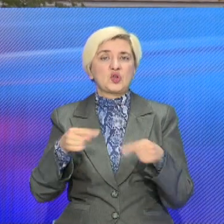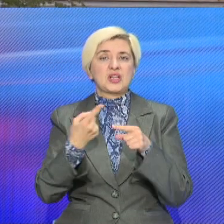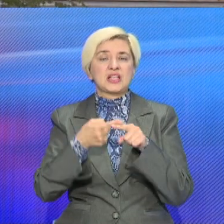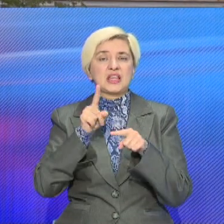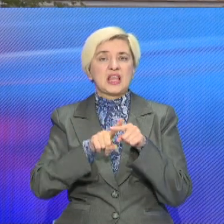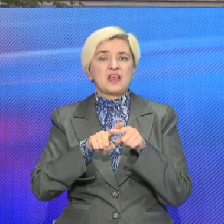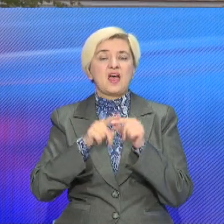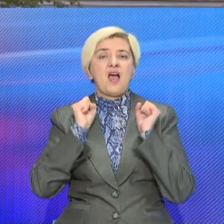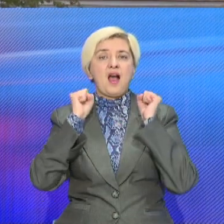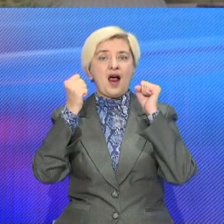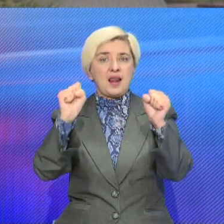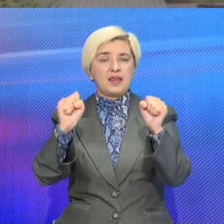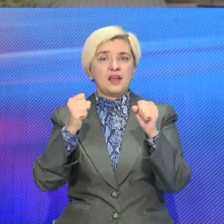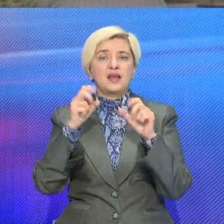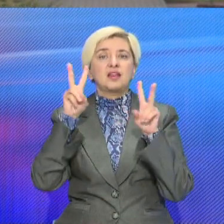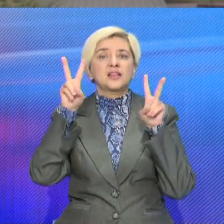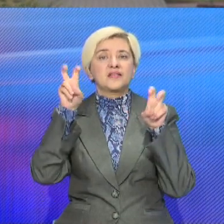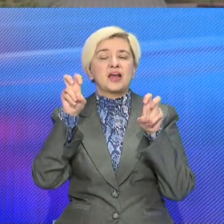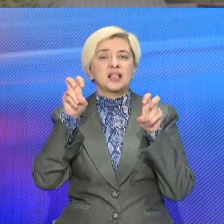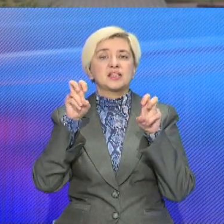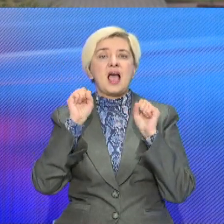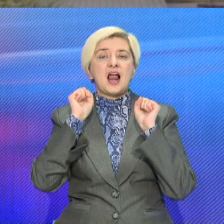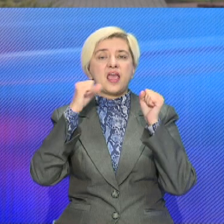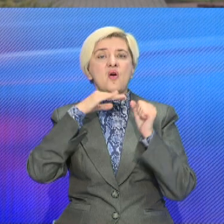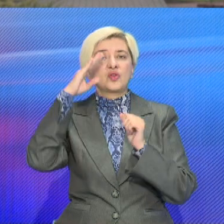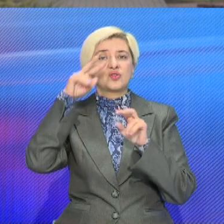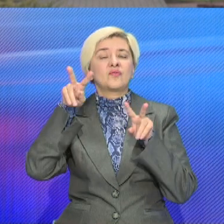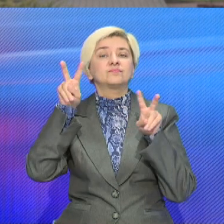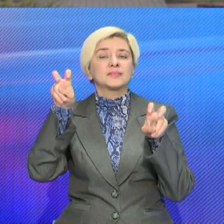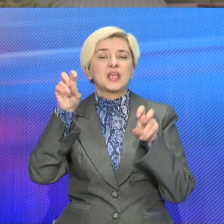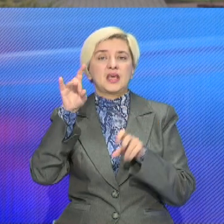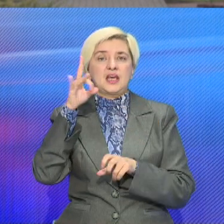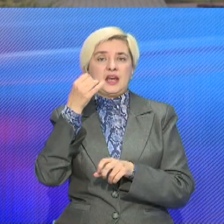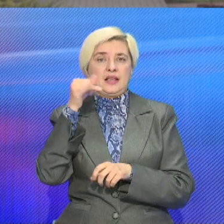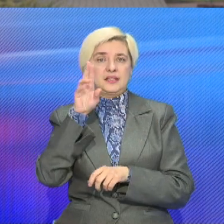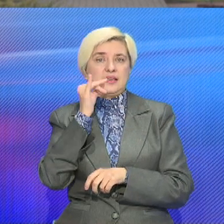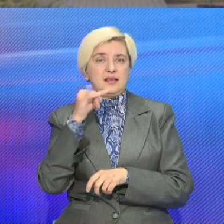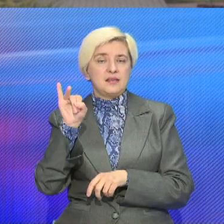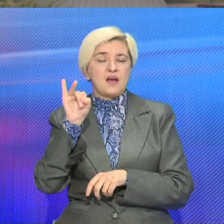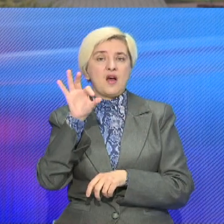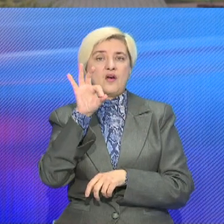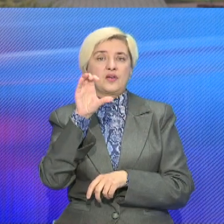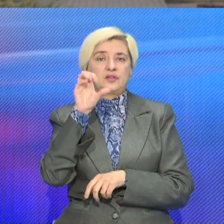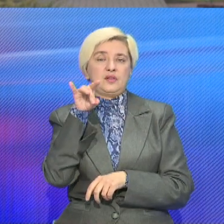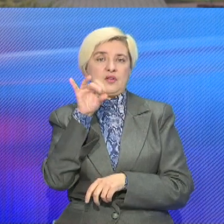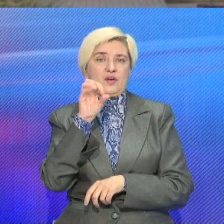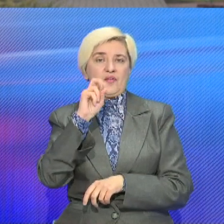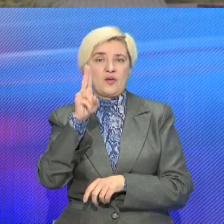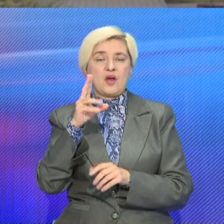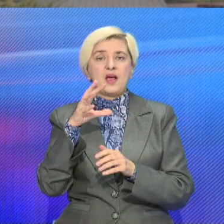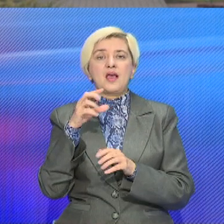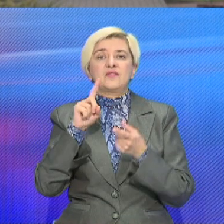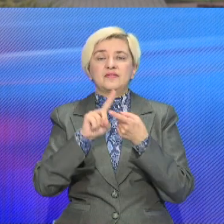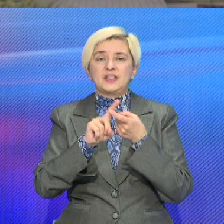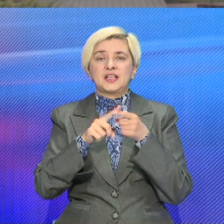аллея отцов, райский островок называется. Мы символично взяли, исходя из того, что плоды этого дерева очень